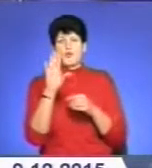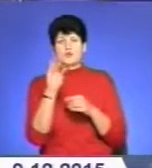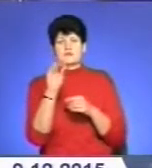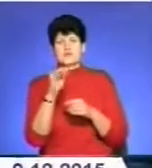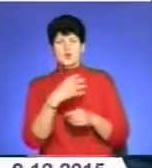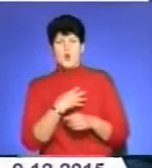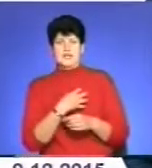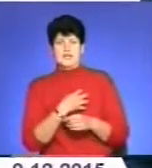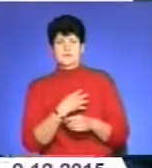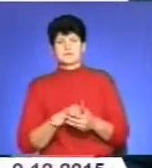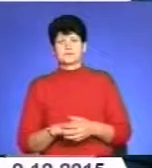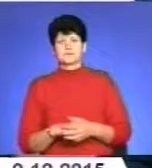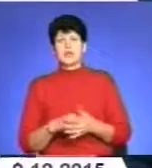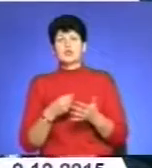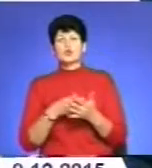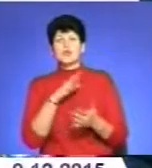ордени. Дорогі матері,